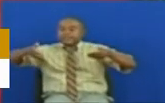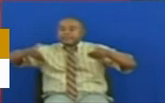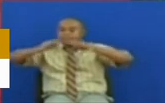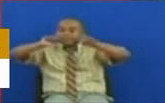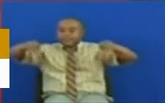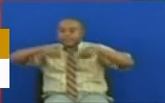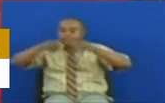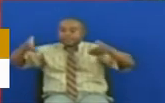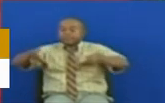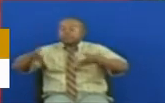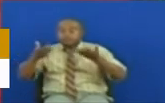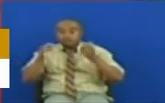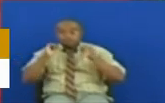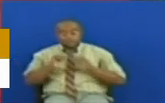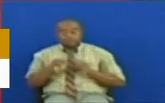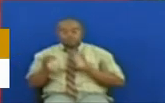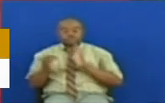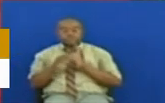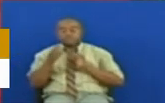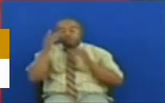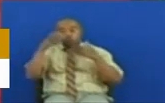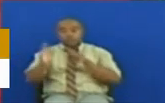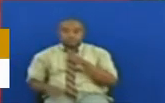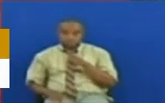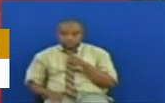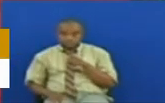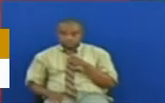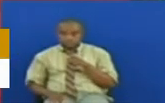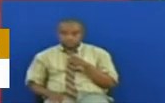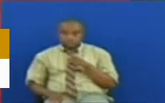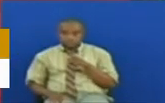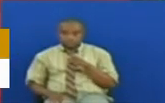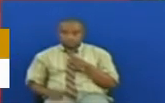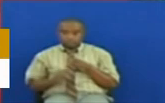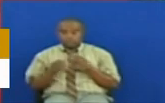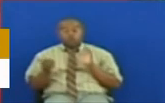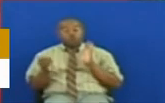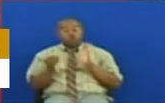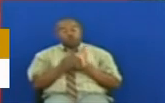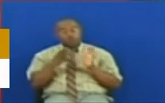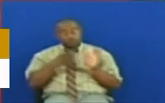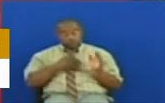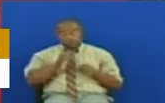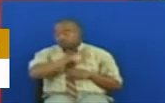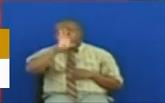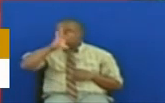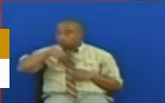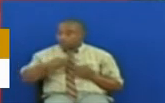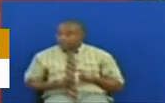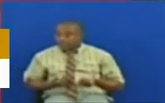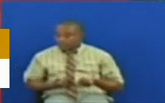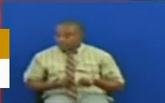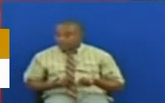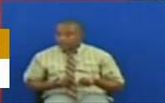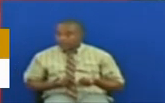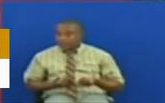Kwa hiyo sheria iweke wazi ya Tanzania kwamba je, uvuvi tunaovua wote unakubalika